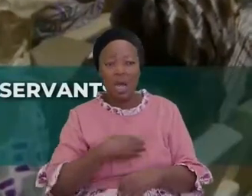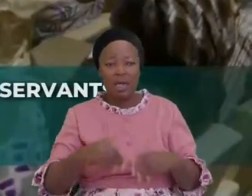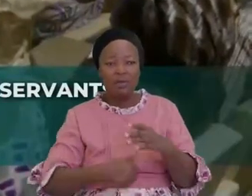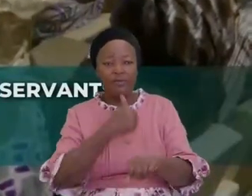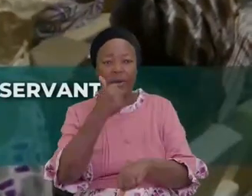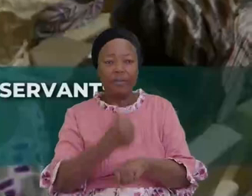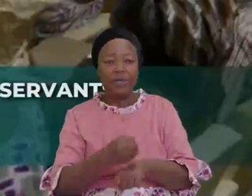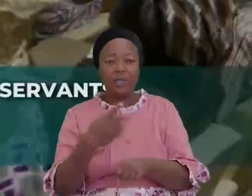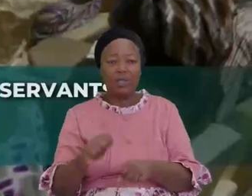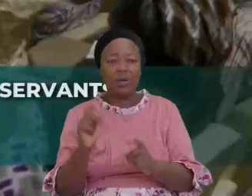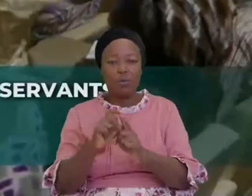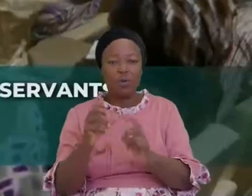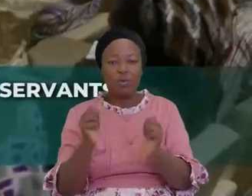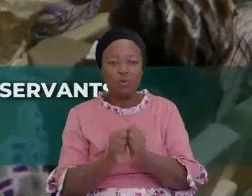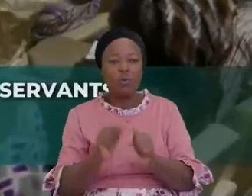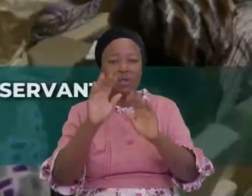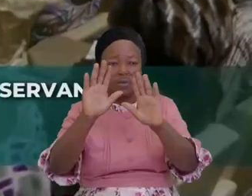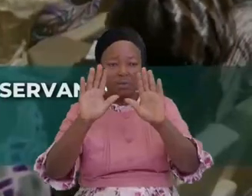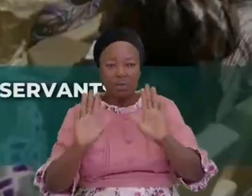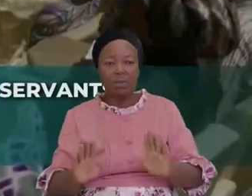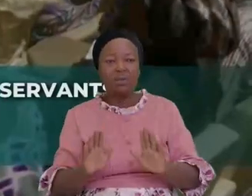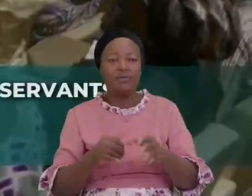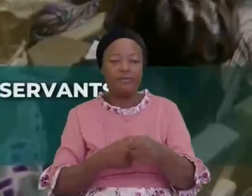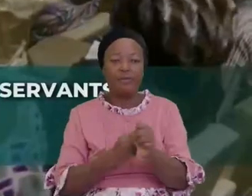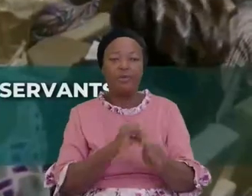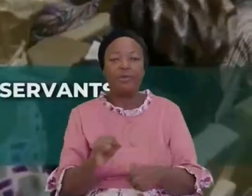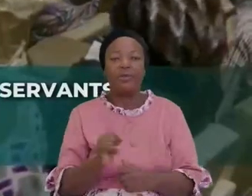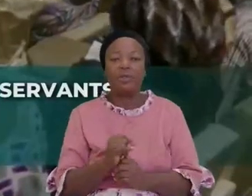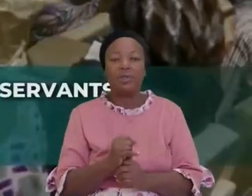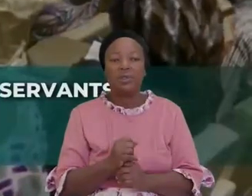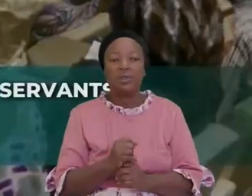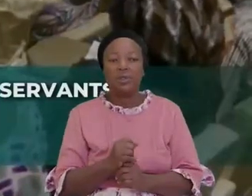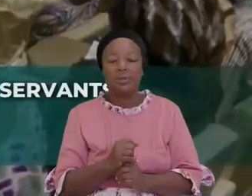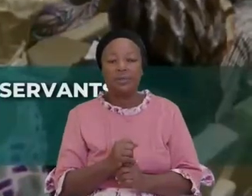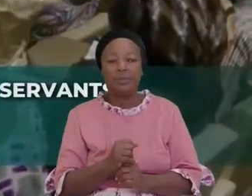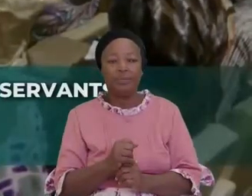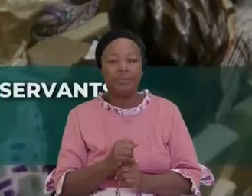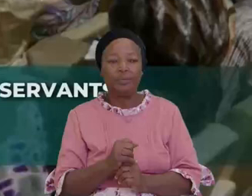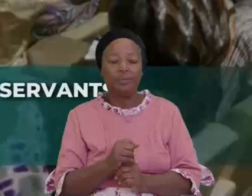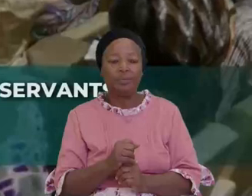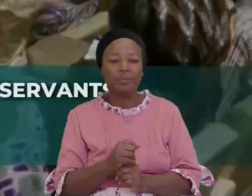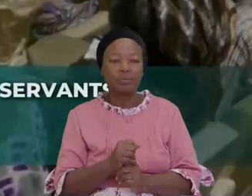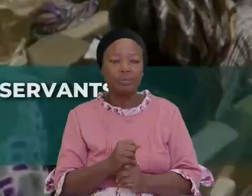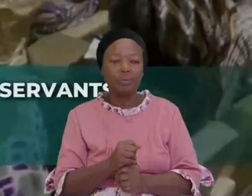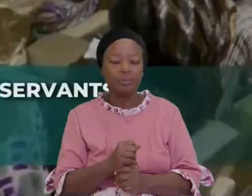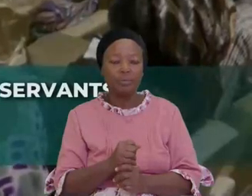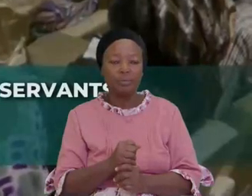travaillait avec eux et confirmait la parole par les miracles qui l'accompagnaient.